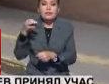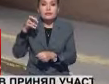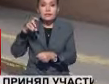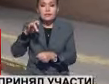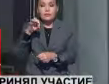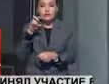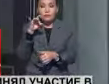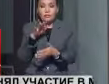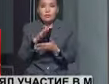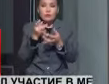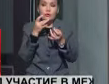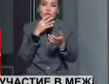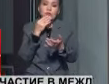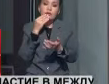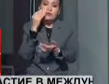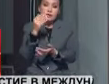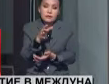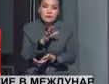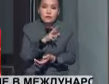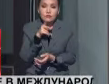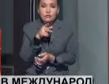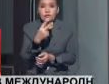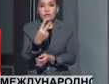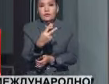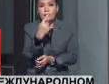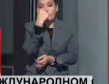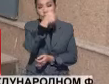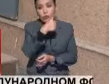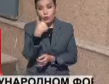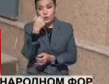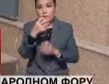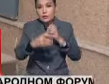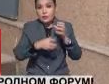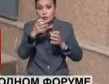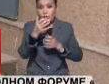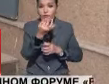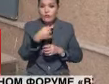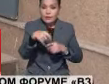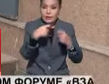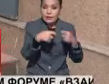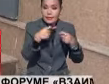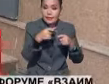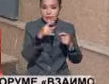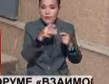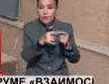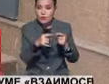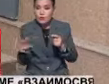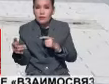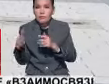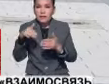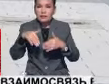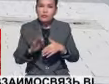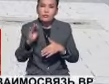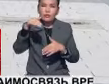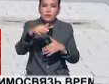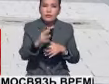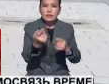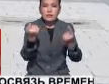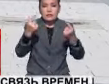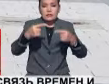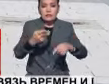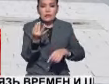Invest с запросом. Там нам ответили, с 2021 года международный фондовый рынок пережил период турбулентности на скачке инфляции в развитых